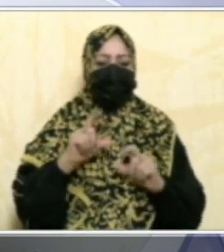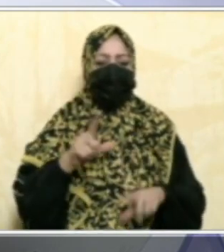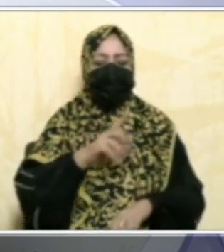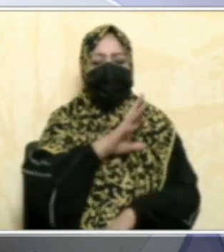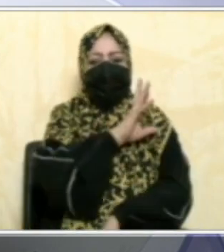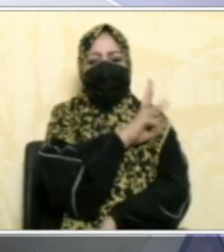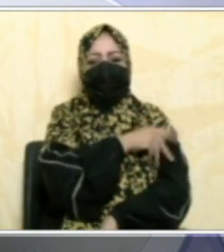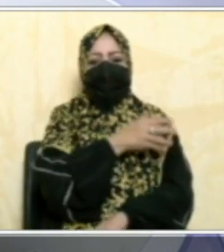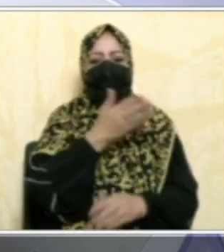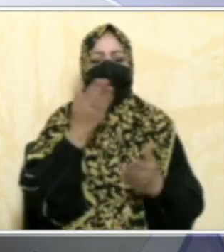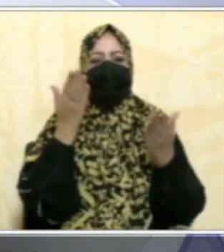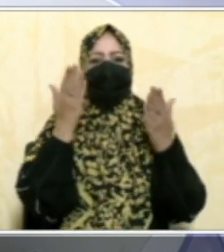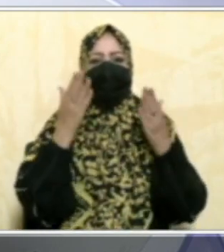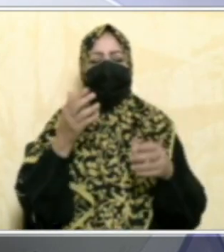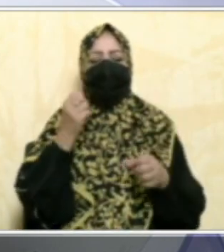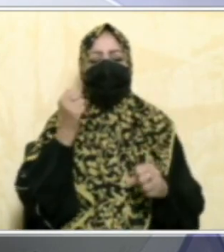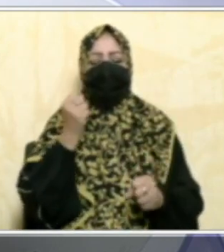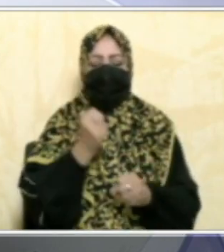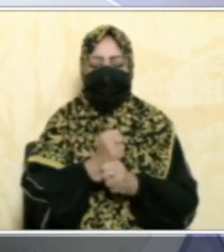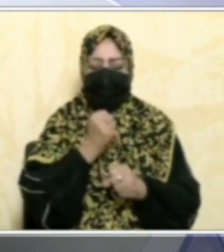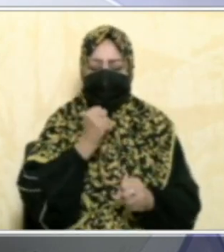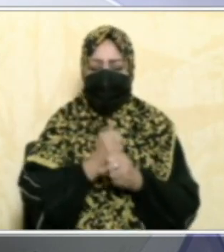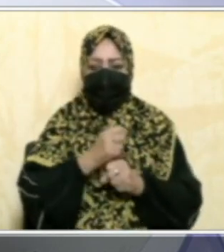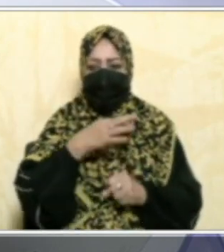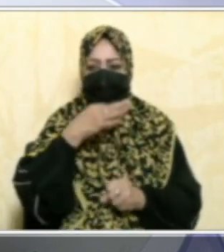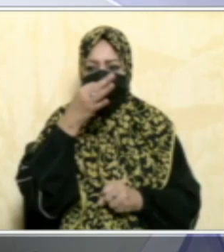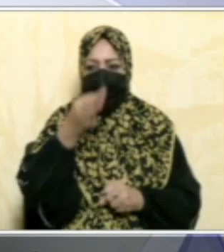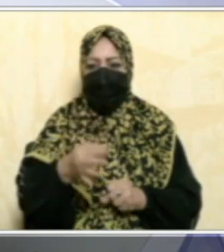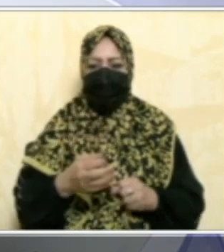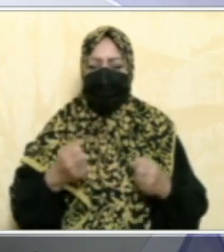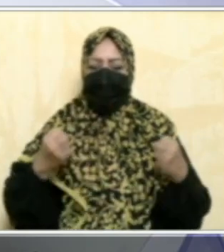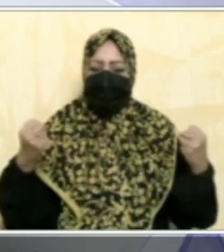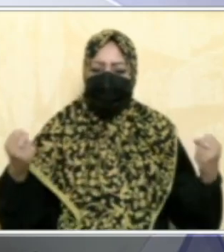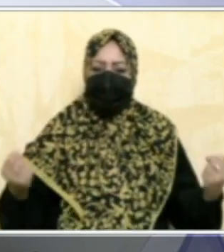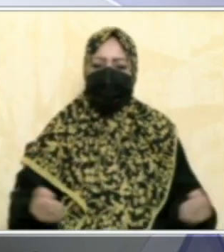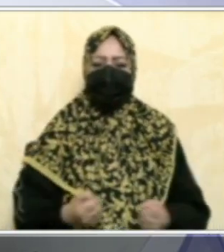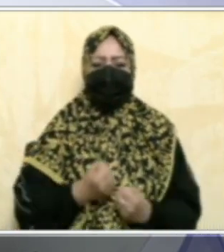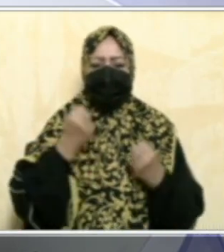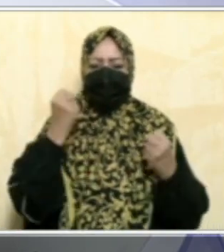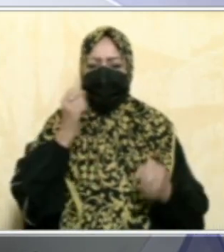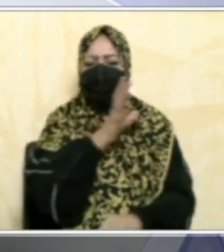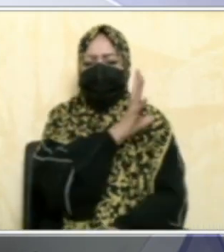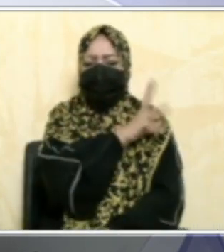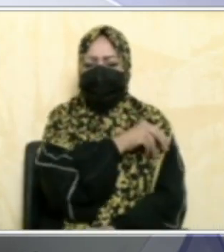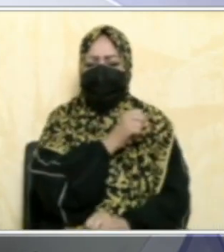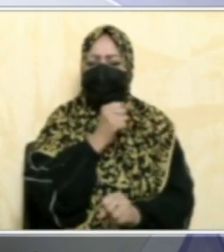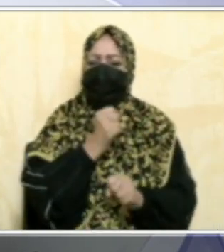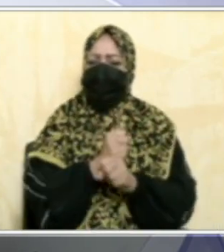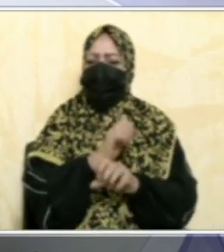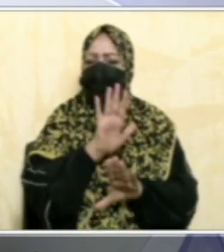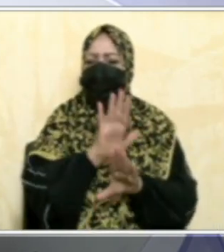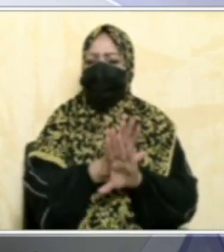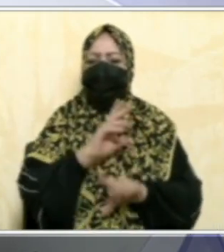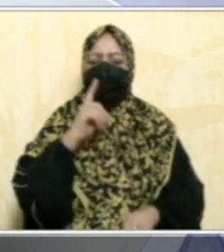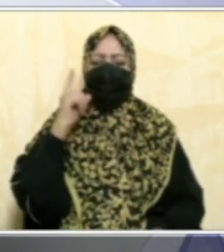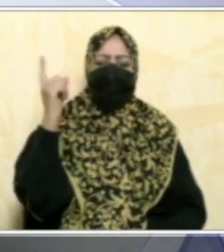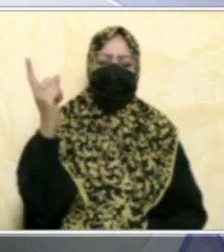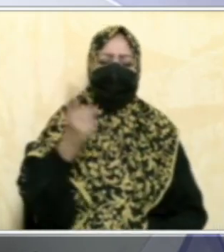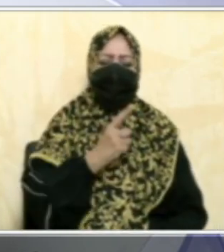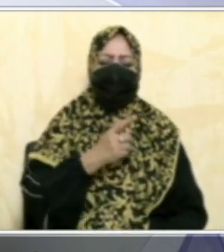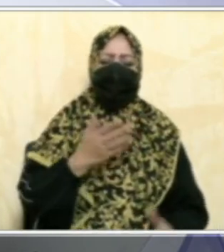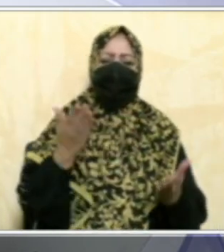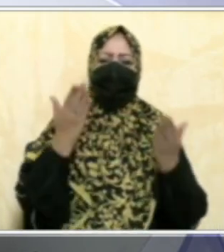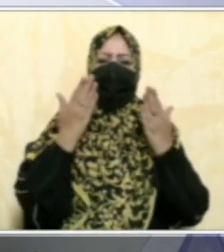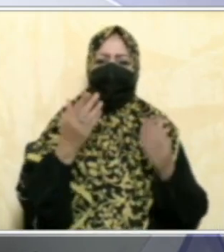إلى كفاح ويحتاج إلى بذل الجهود من كل أبناء الأمة، أما الدعاء وحده فلا يعني